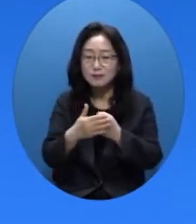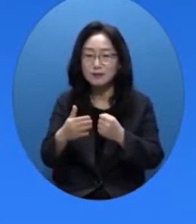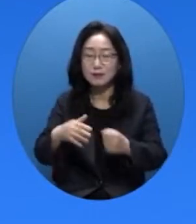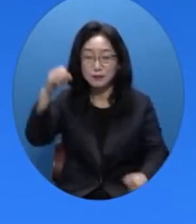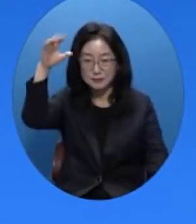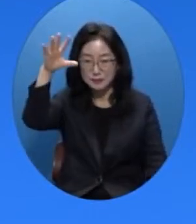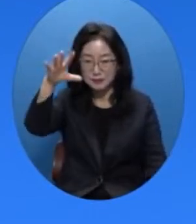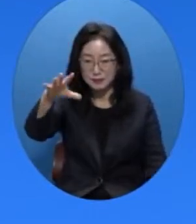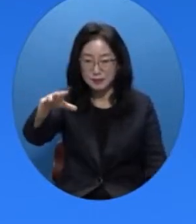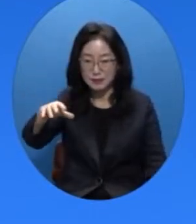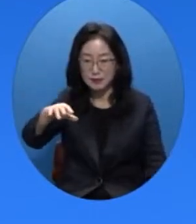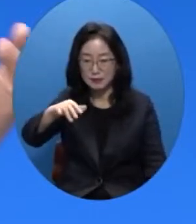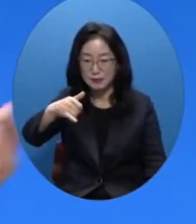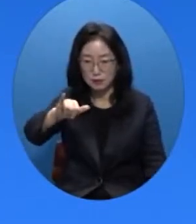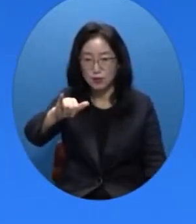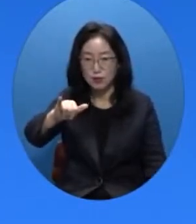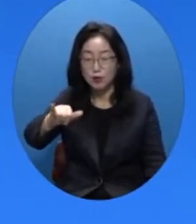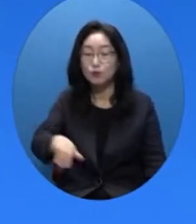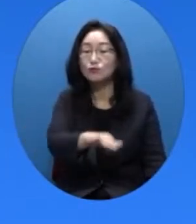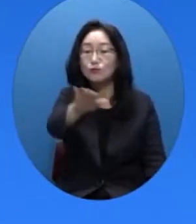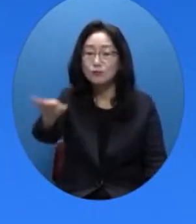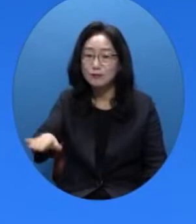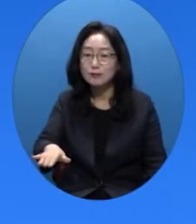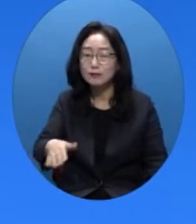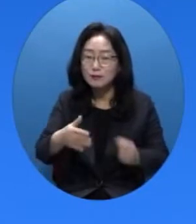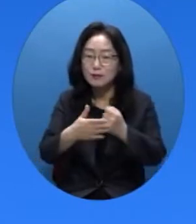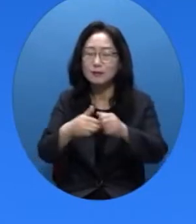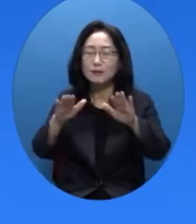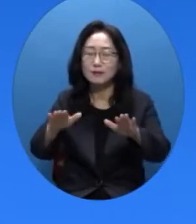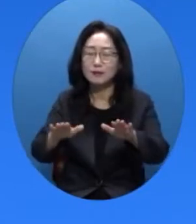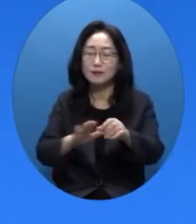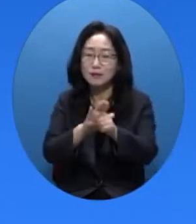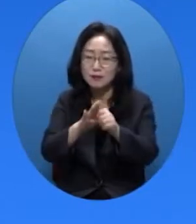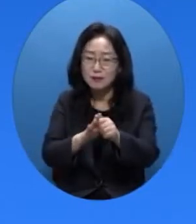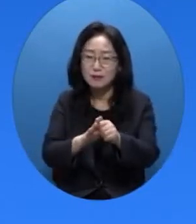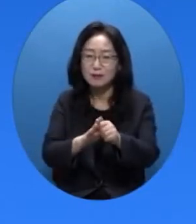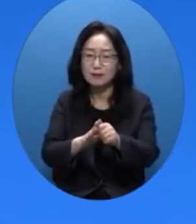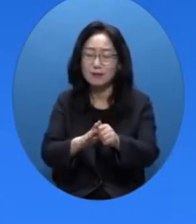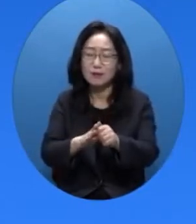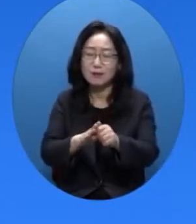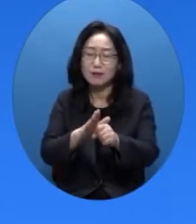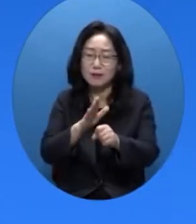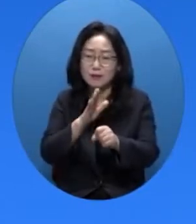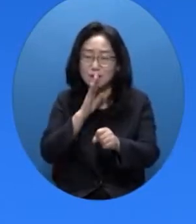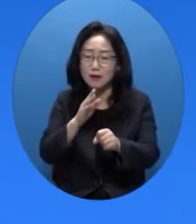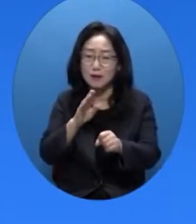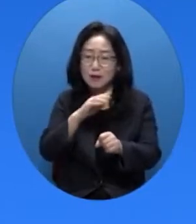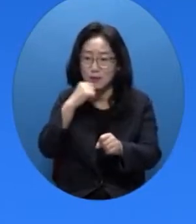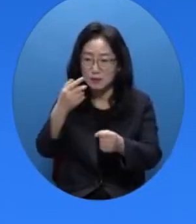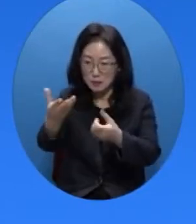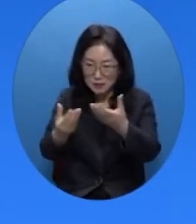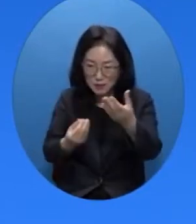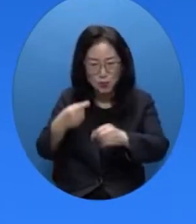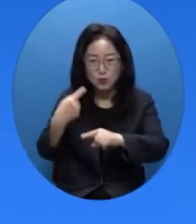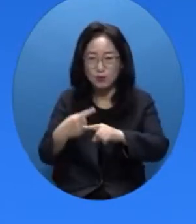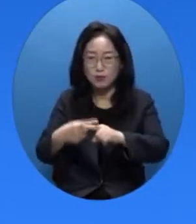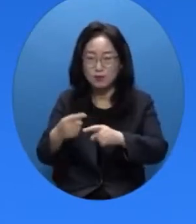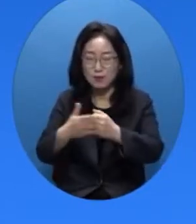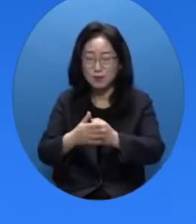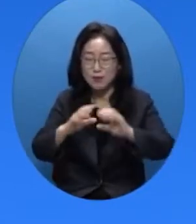빛의 사람들은 우리들이 이제 이 사랑의 빛을 하는 경우도 졌으니 세상에 나가 사랑의